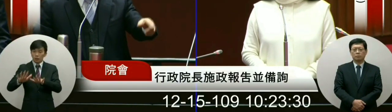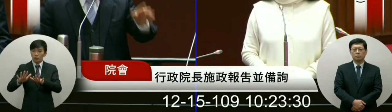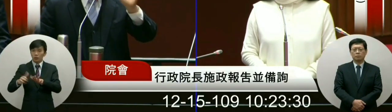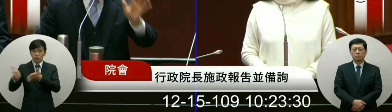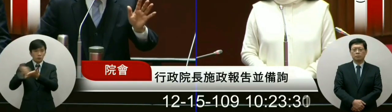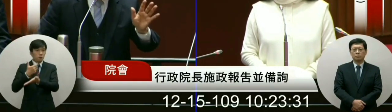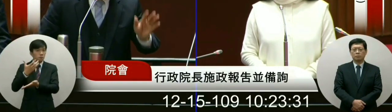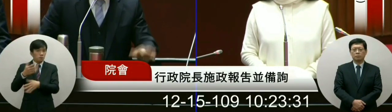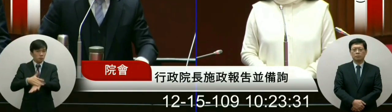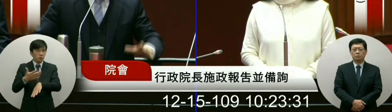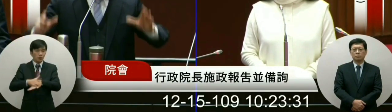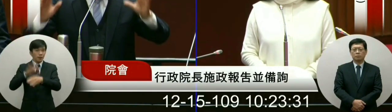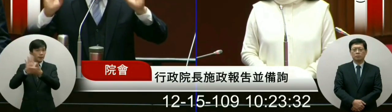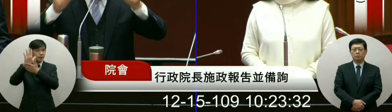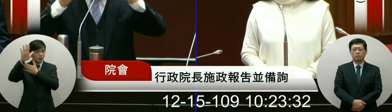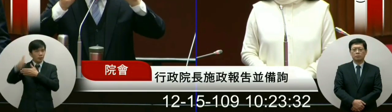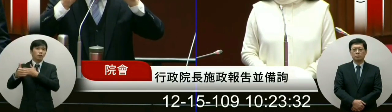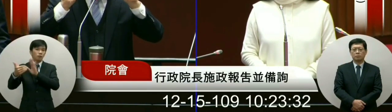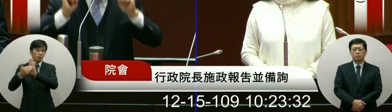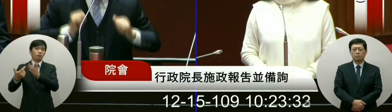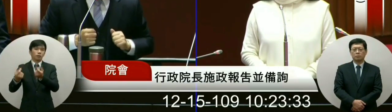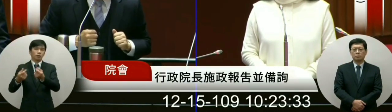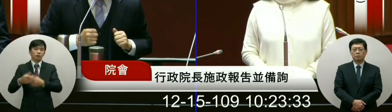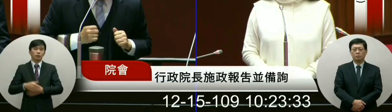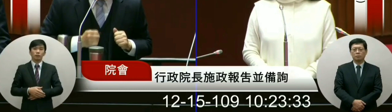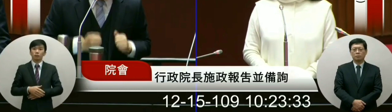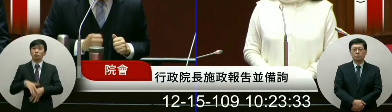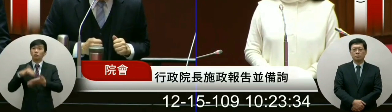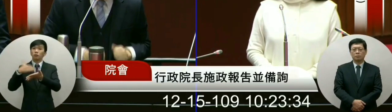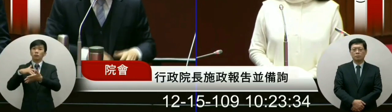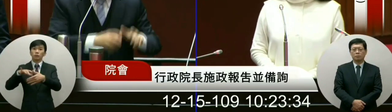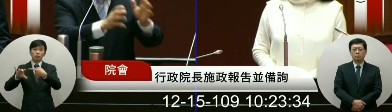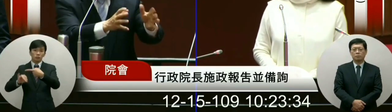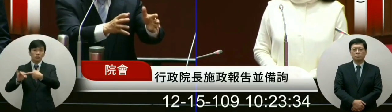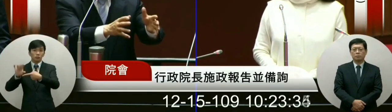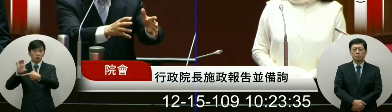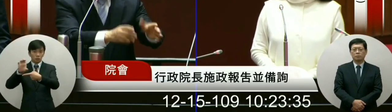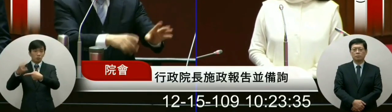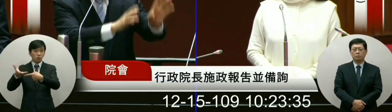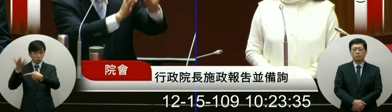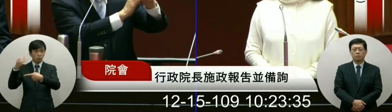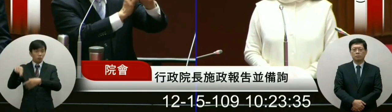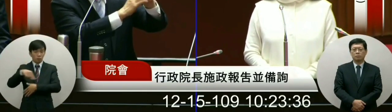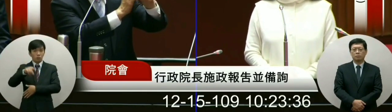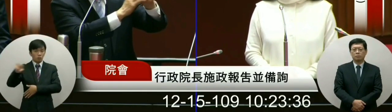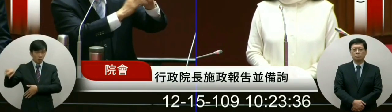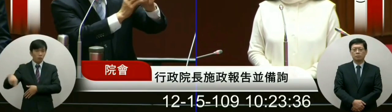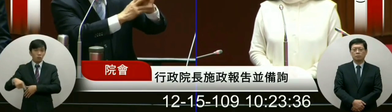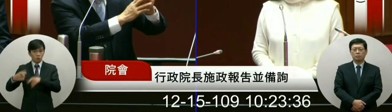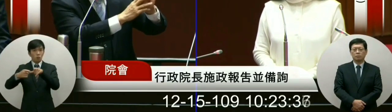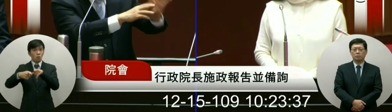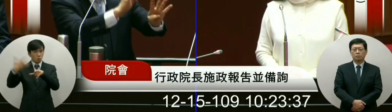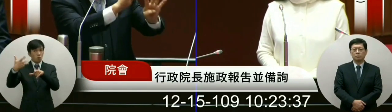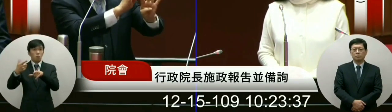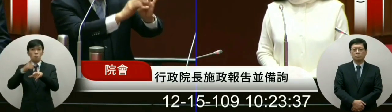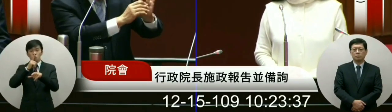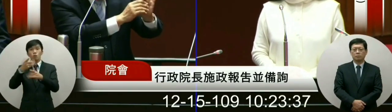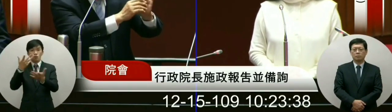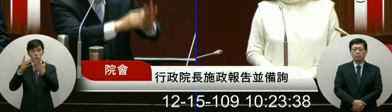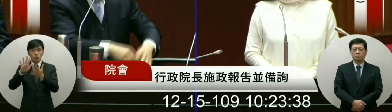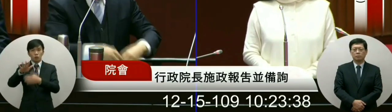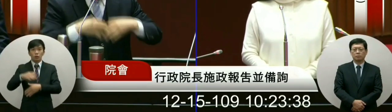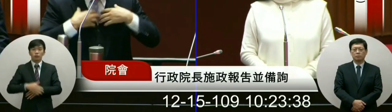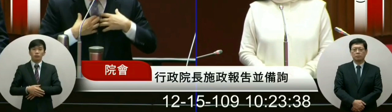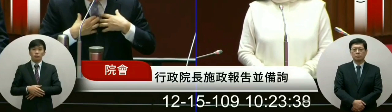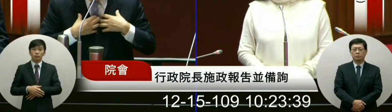会进口，这是有超过九成市占率的进口商已经明白宣布。进